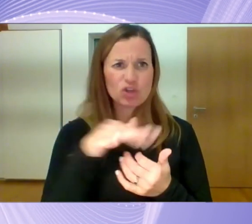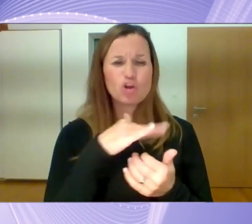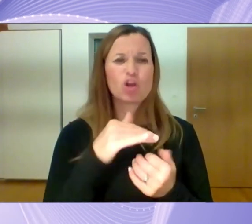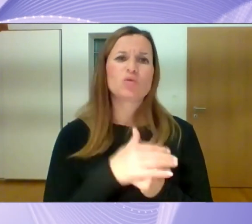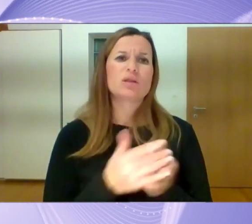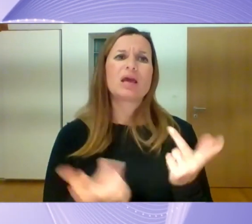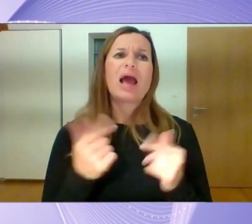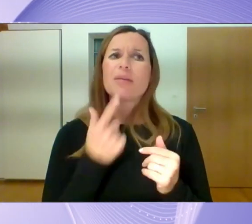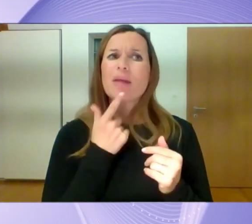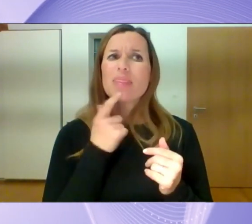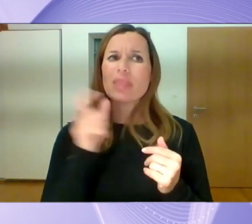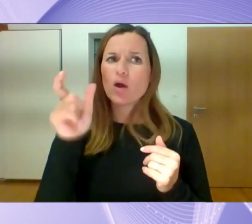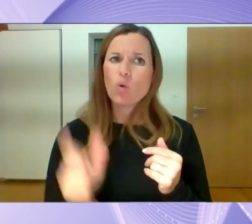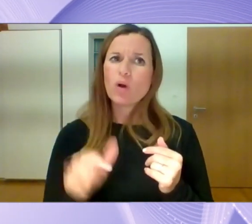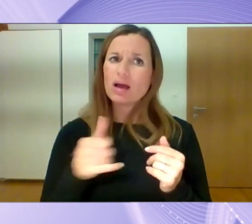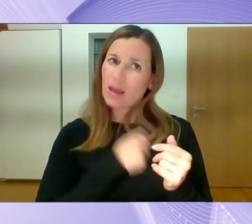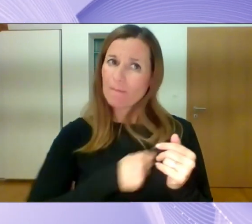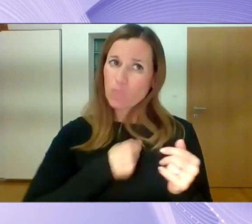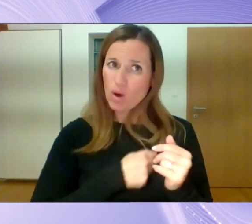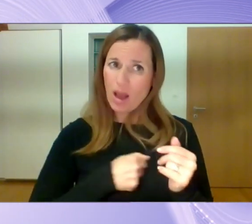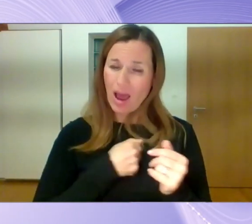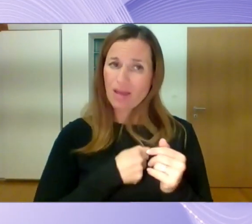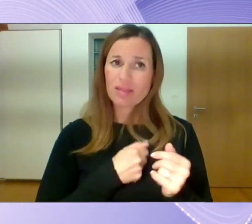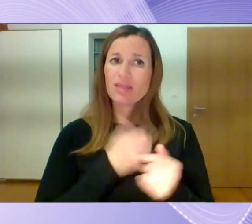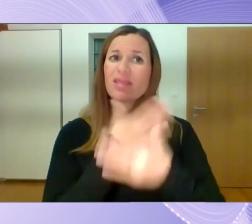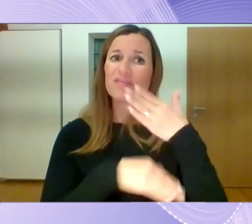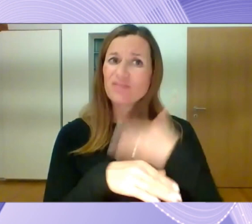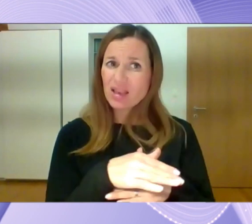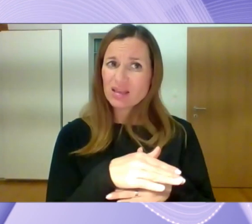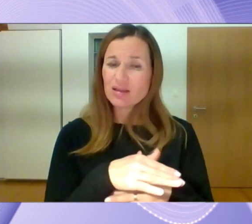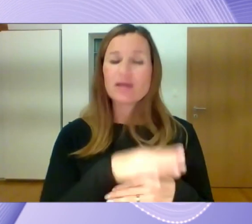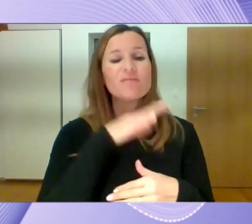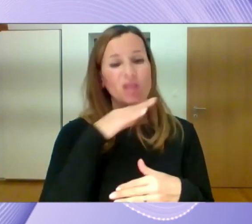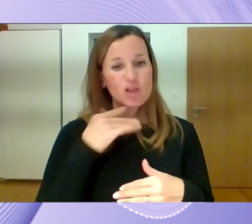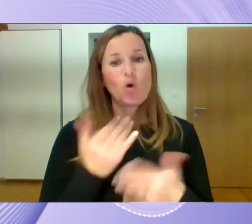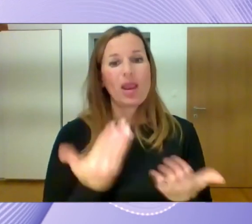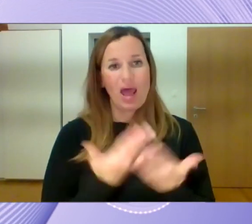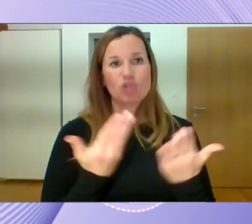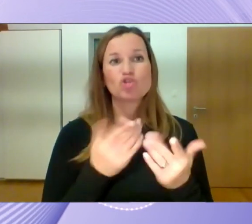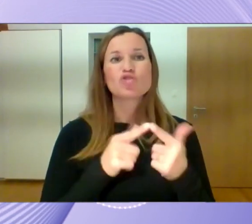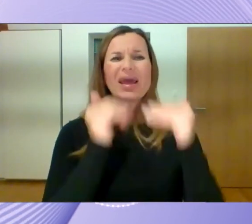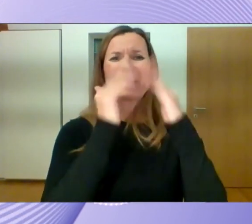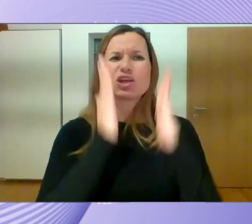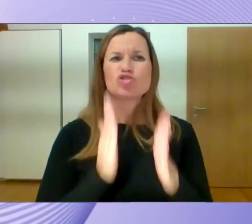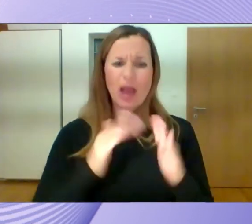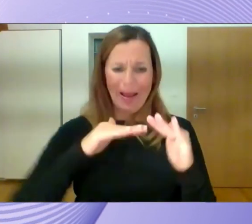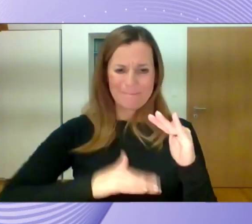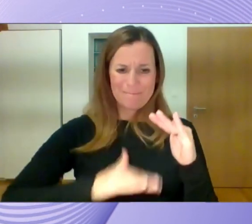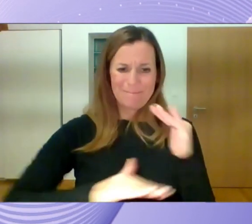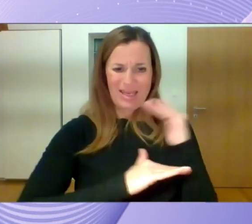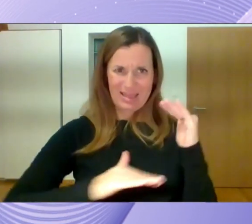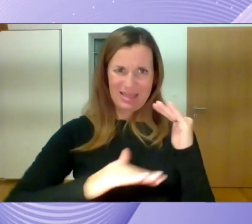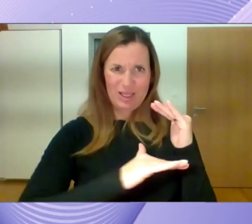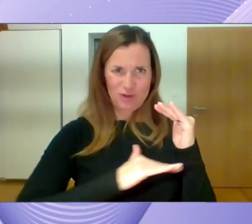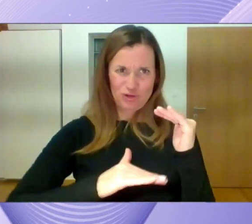je bolan, invaliden, je veliko lažje, če je hiša pritlična, če so vrata